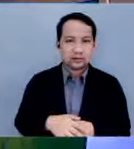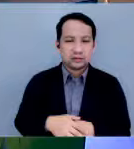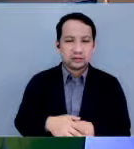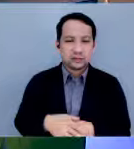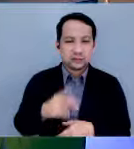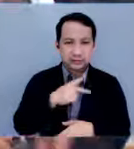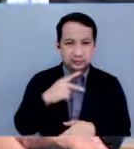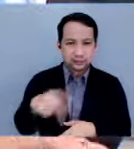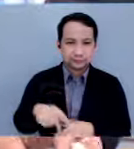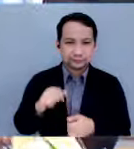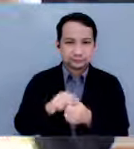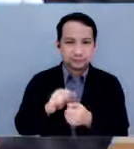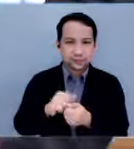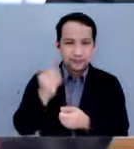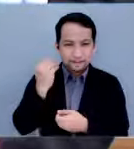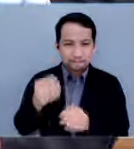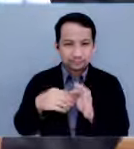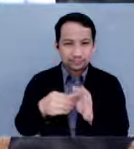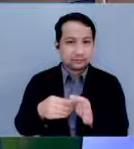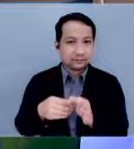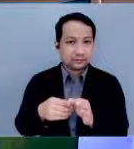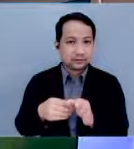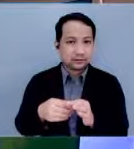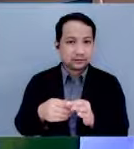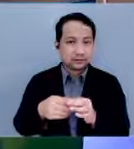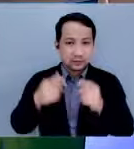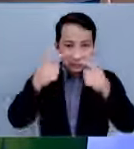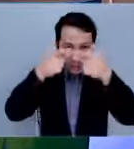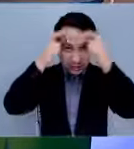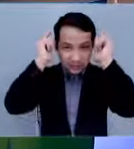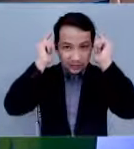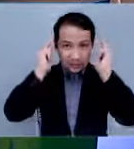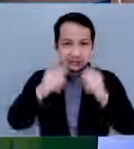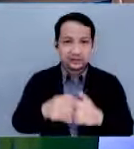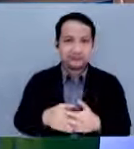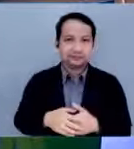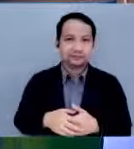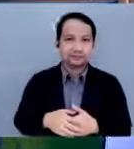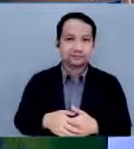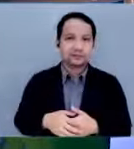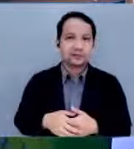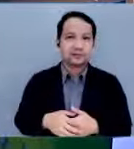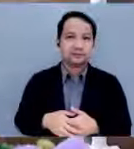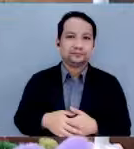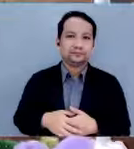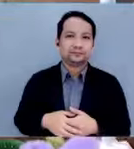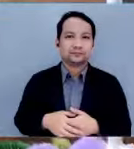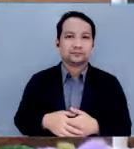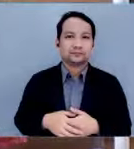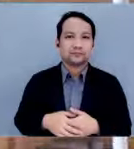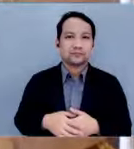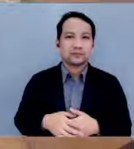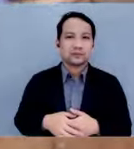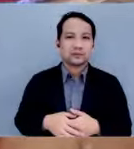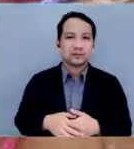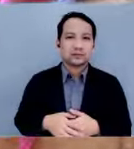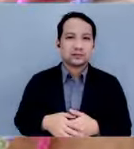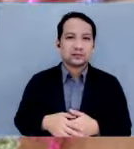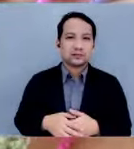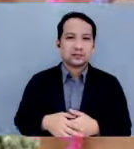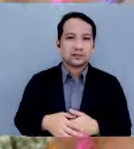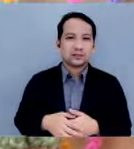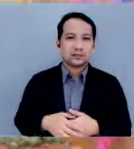meron din po tayong mga headbands. Headbands? Ito ba yun? Yes po, yes. Uy, ang cute. Oo nga. Sakto, nakabangs